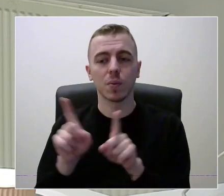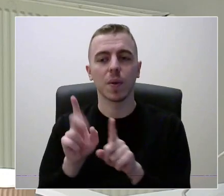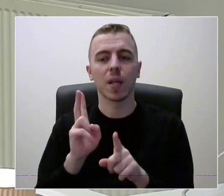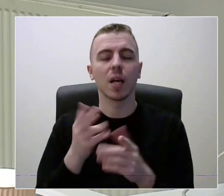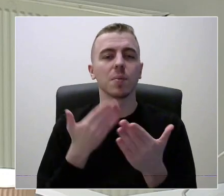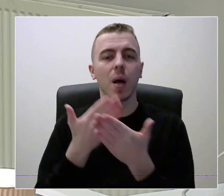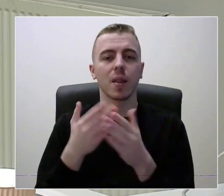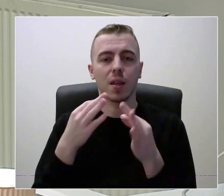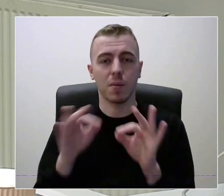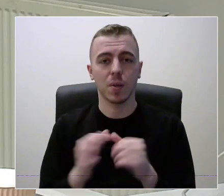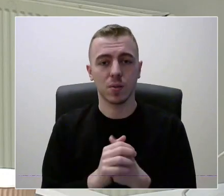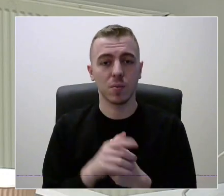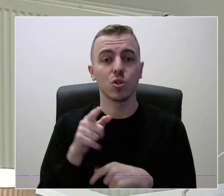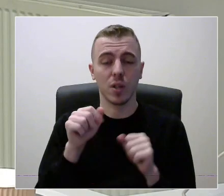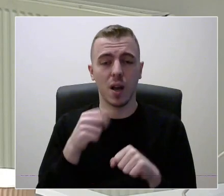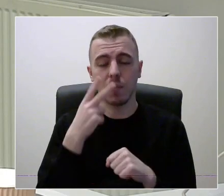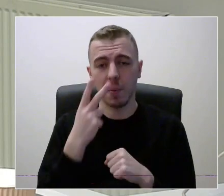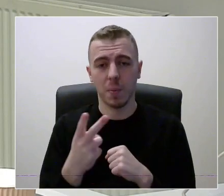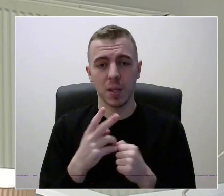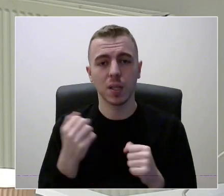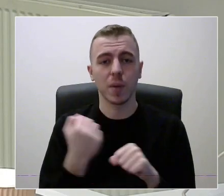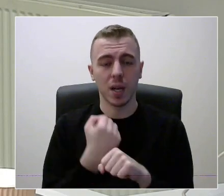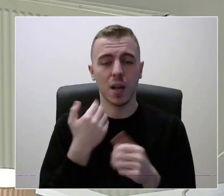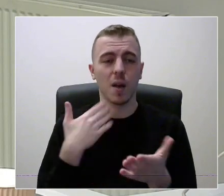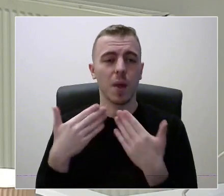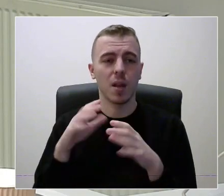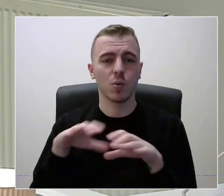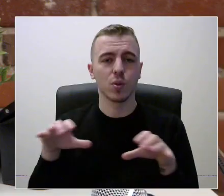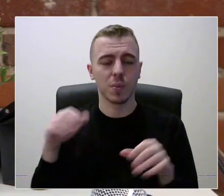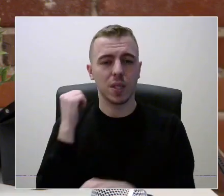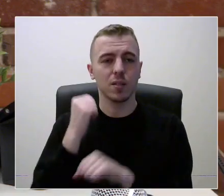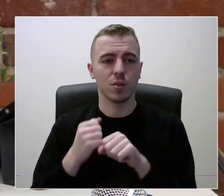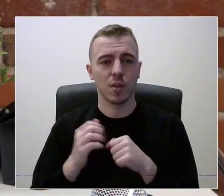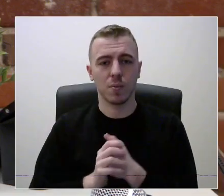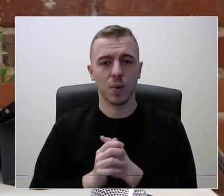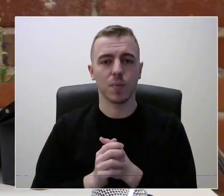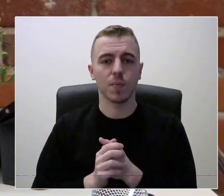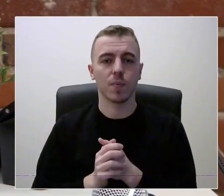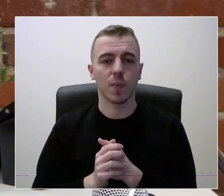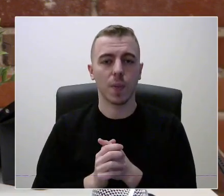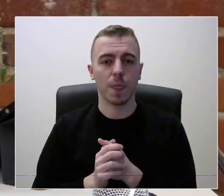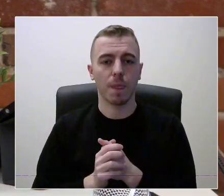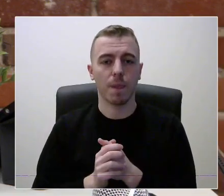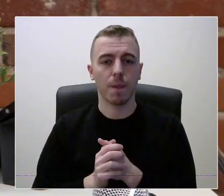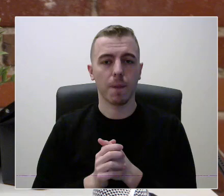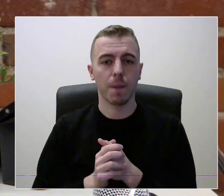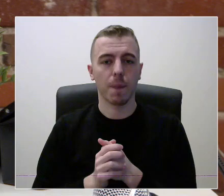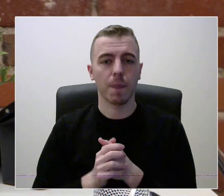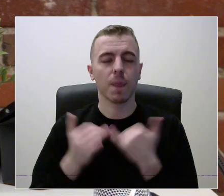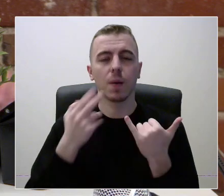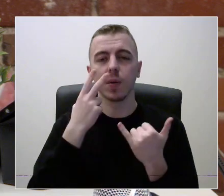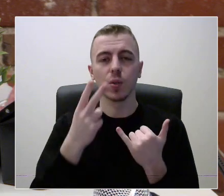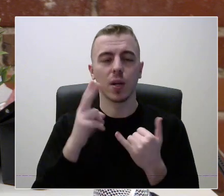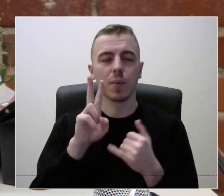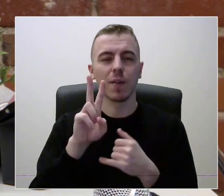pasiūlymus. Tai tą galima matyti, tiesiog reikia bendrauti su administracijos darbuotojais. Dabar žiūrėkit, jau kreipiuosi į gerbiamą Vytautą,